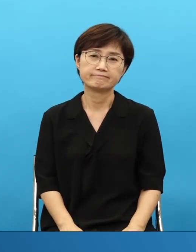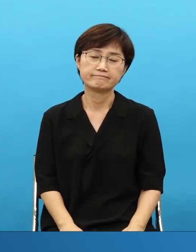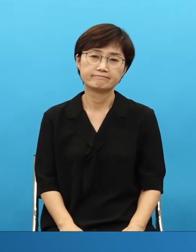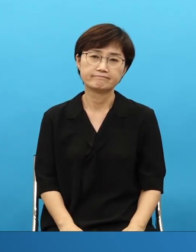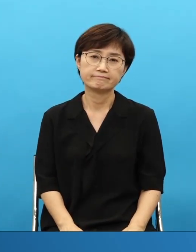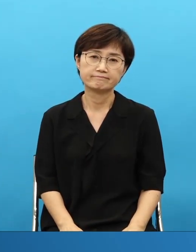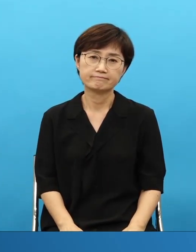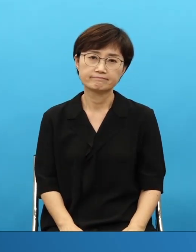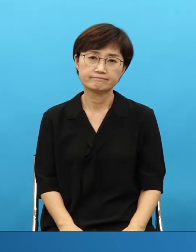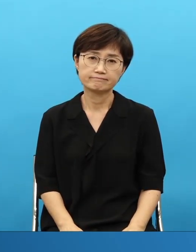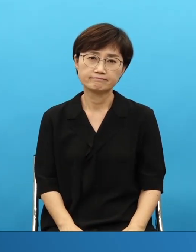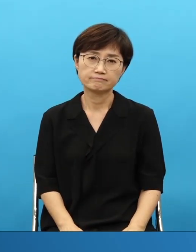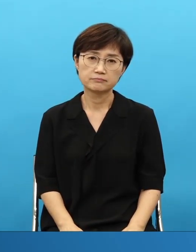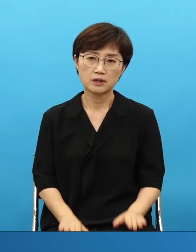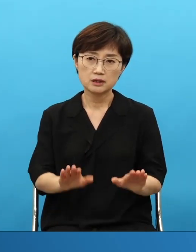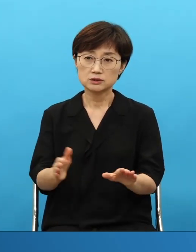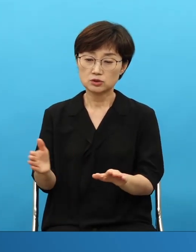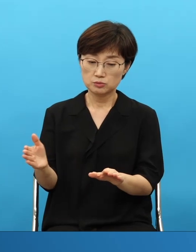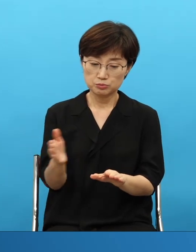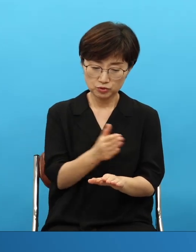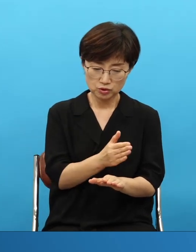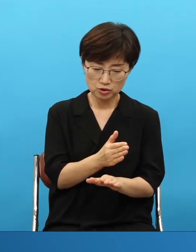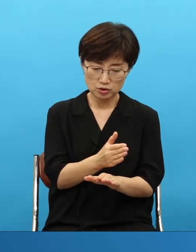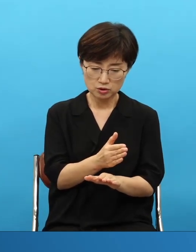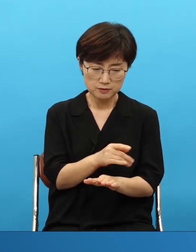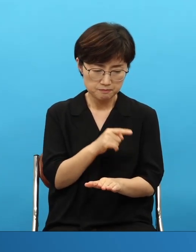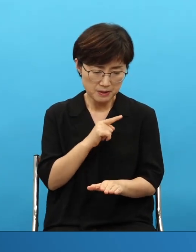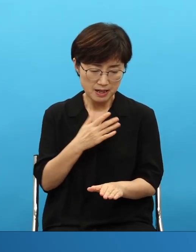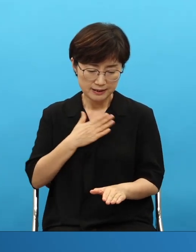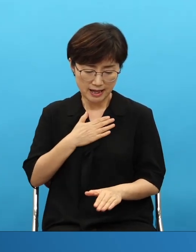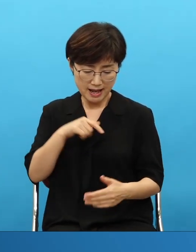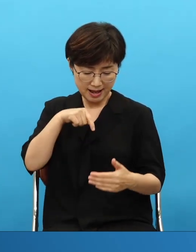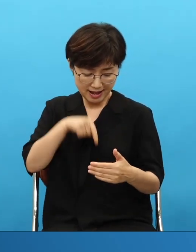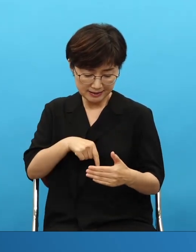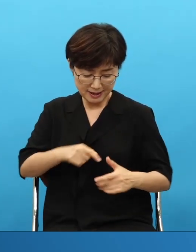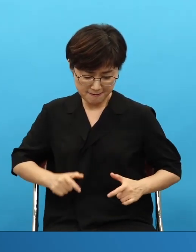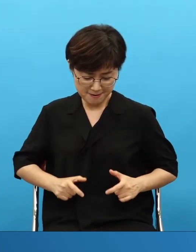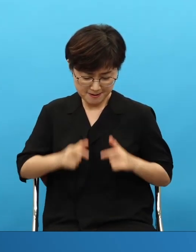이제부터 절대 망대를 세우고 요 답이 나와야 돼요.